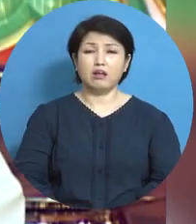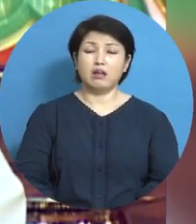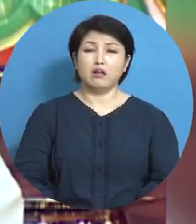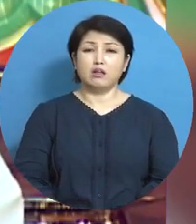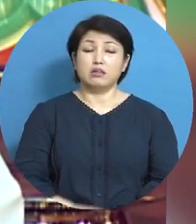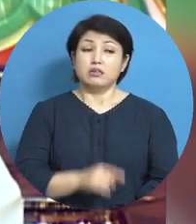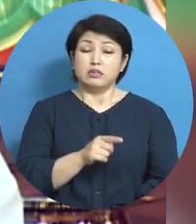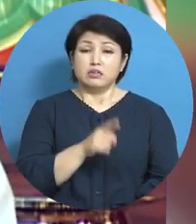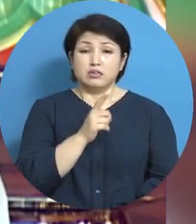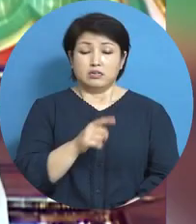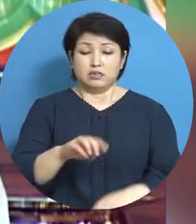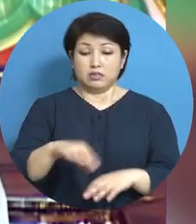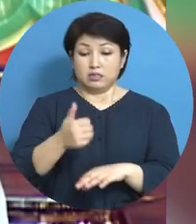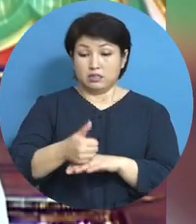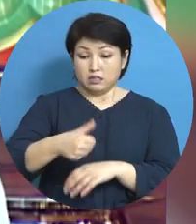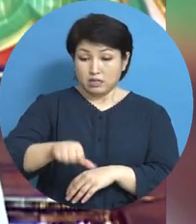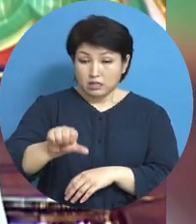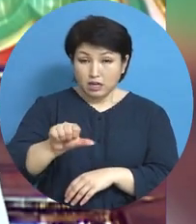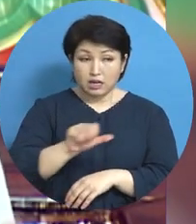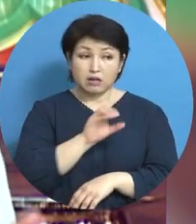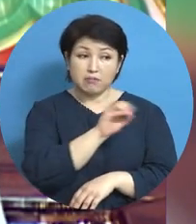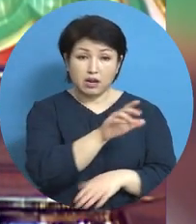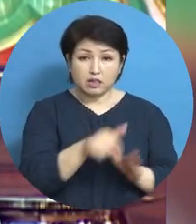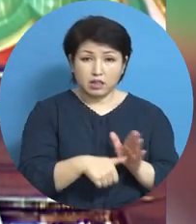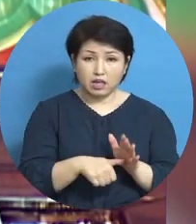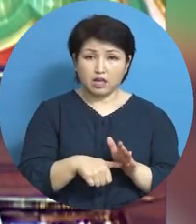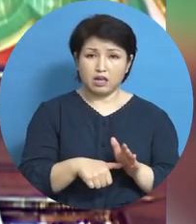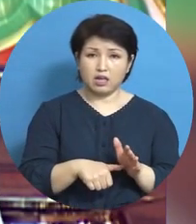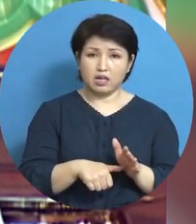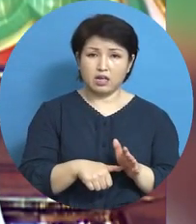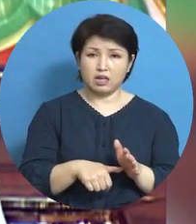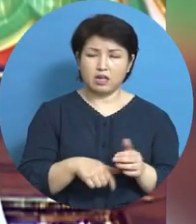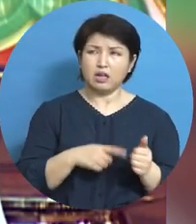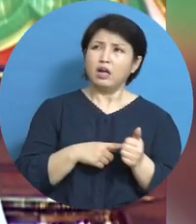그럴 때 보통 사람 같으면, 아이고,